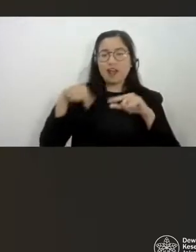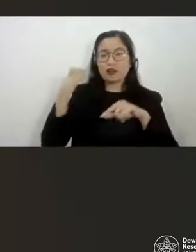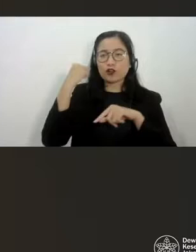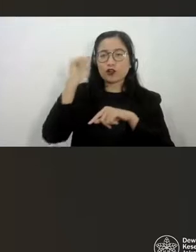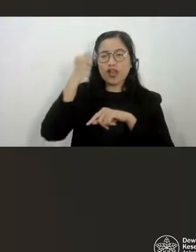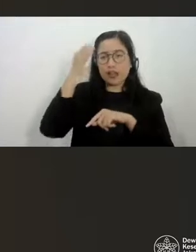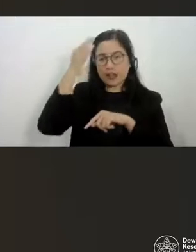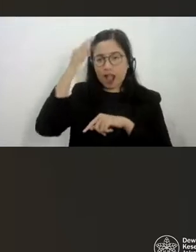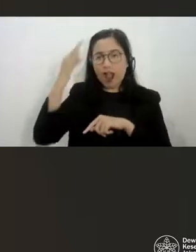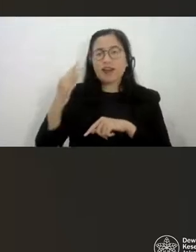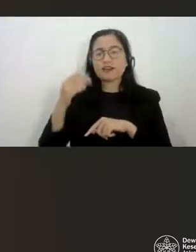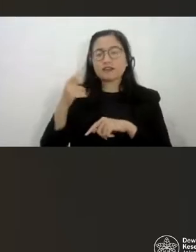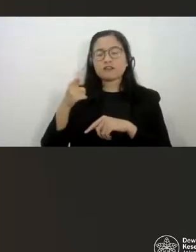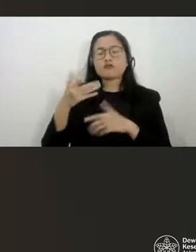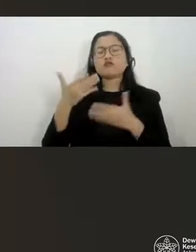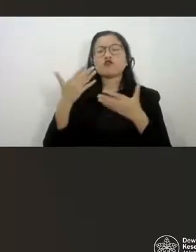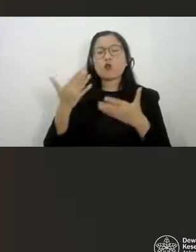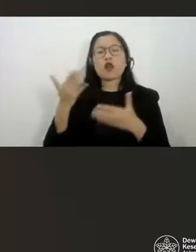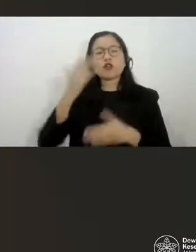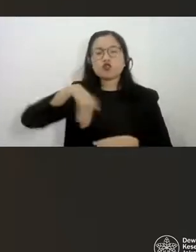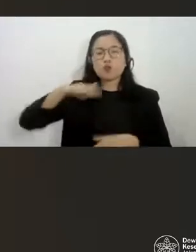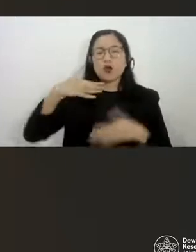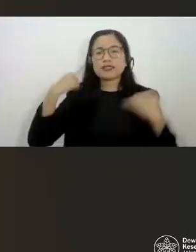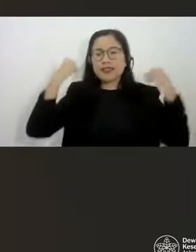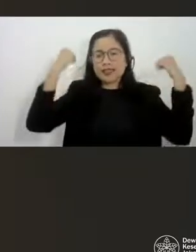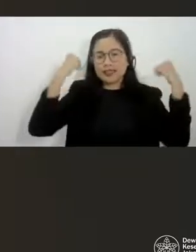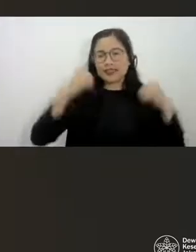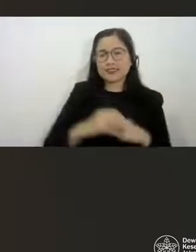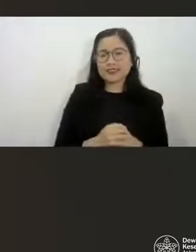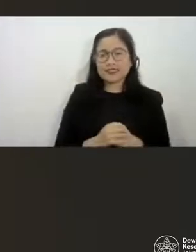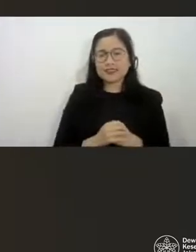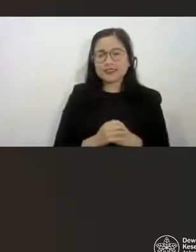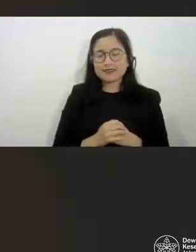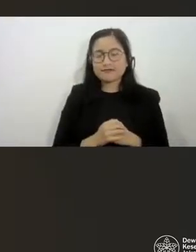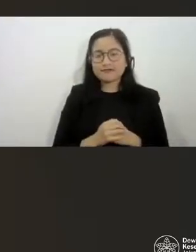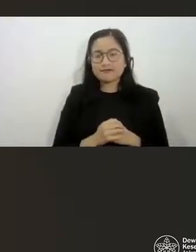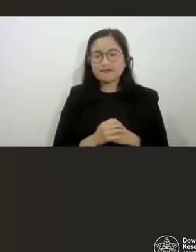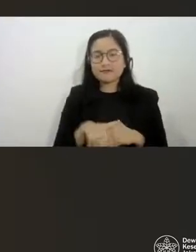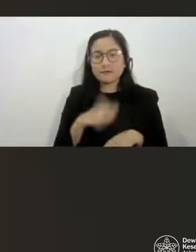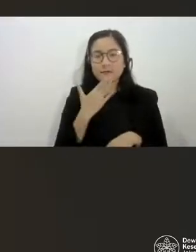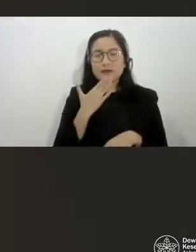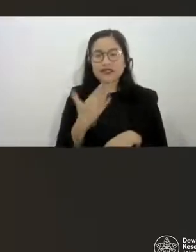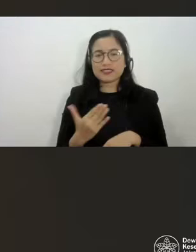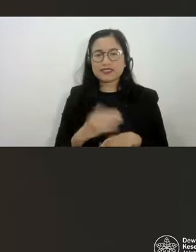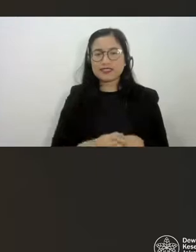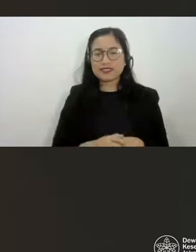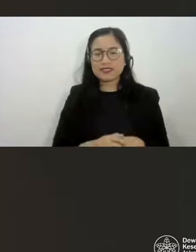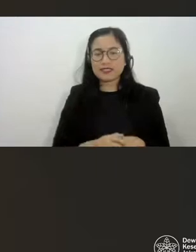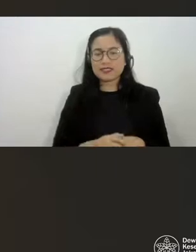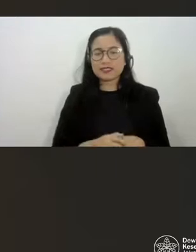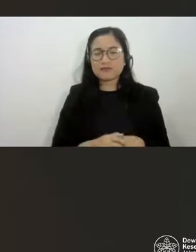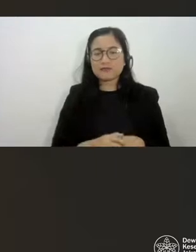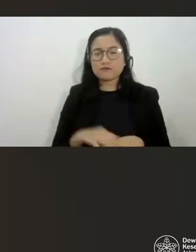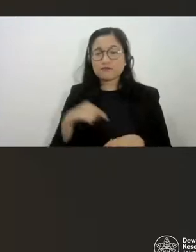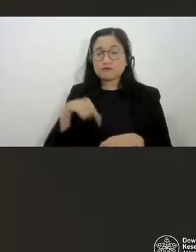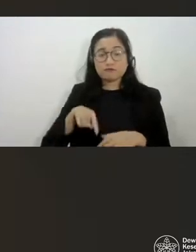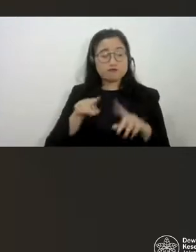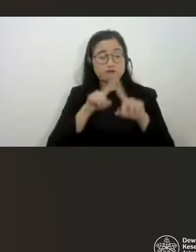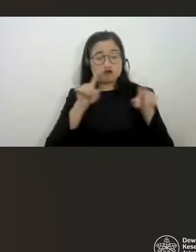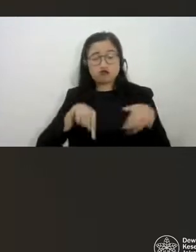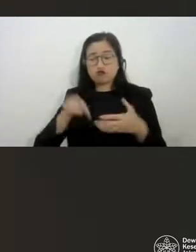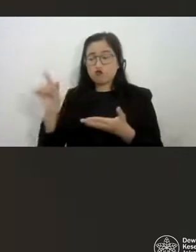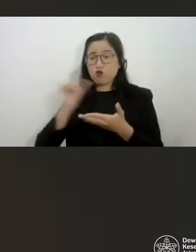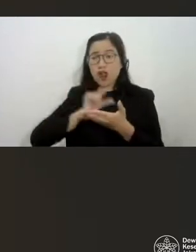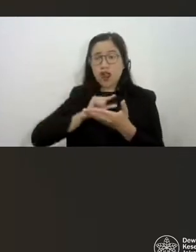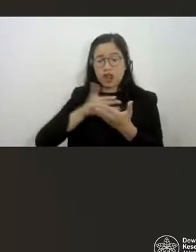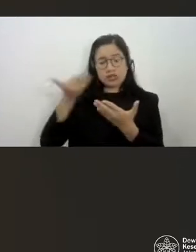ini, semoga kita semua selalu dalam keadaan sehat. Terima kasih. Ketika menerima undangan